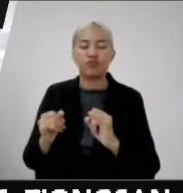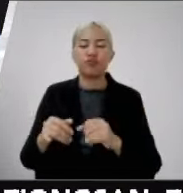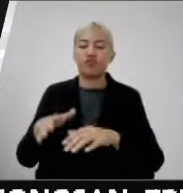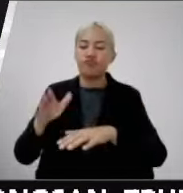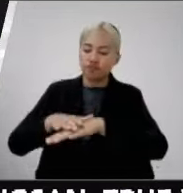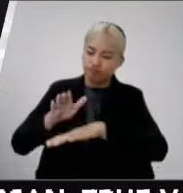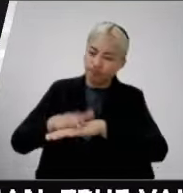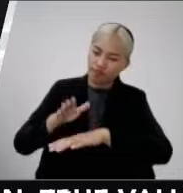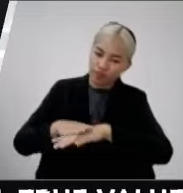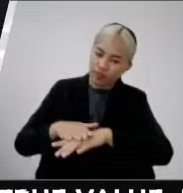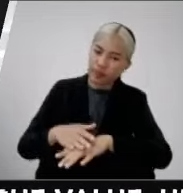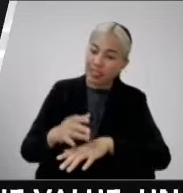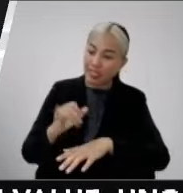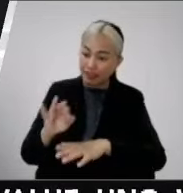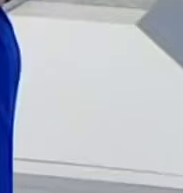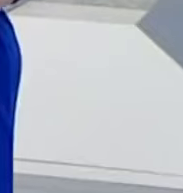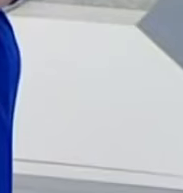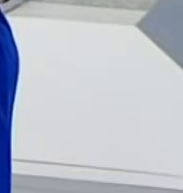gulo.